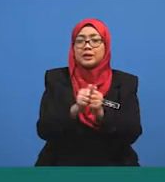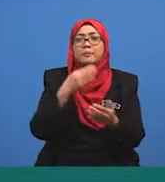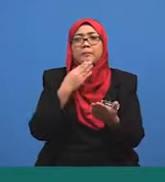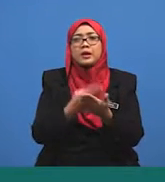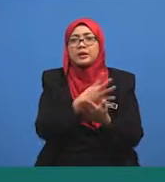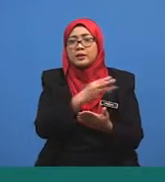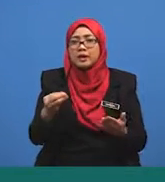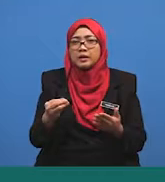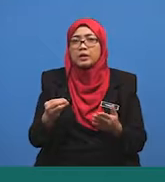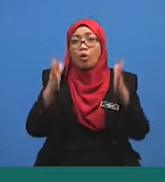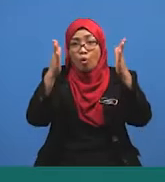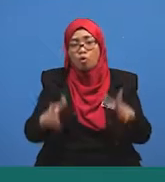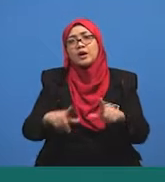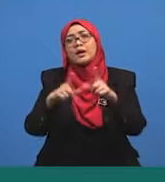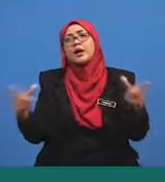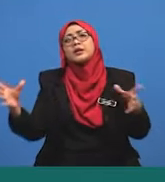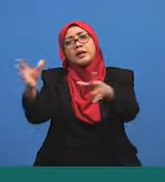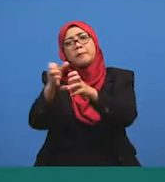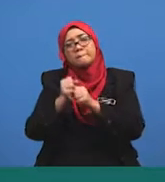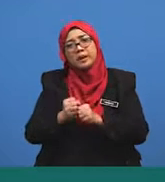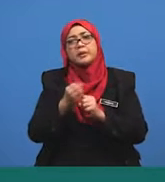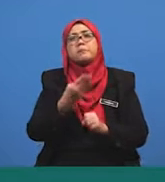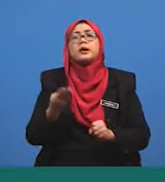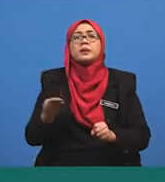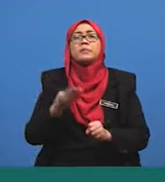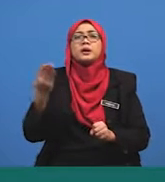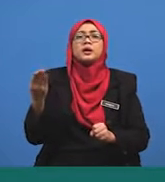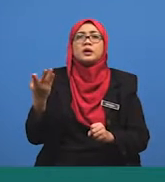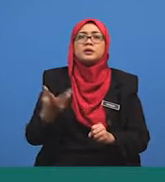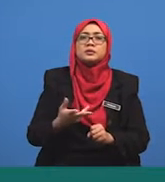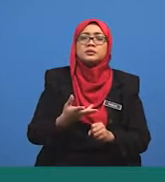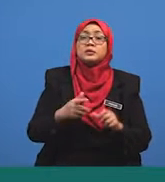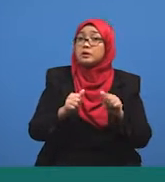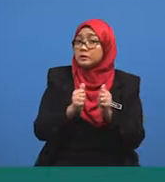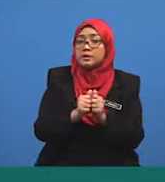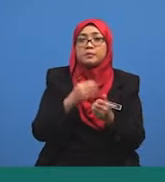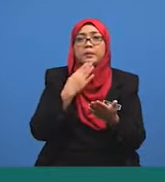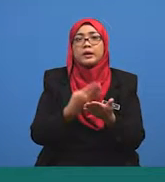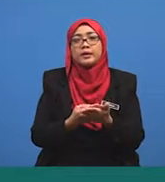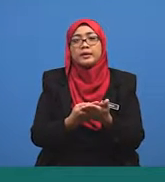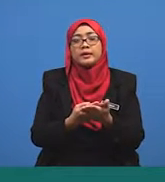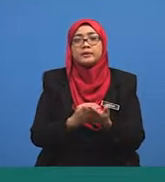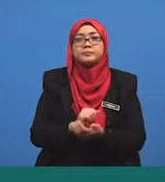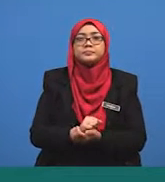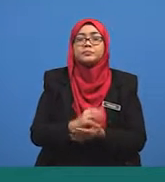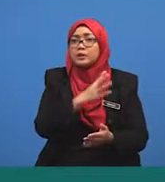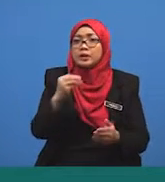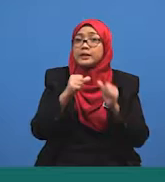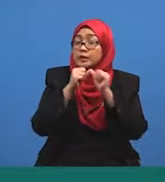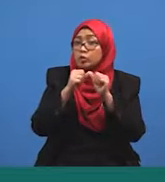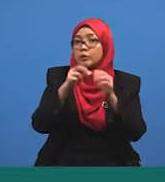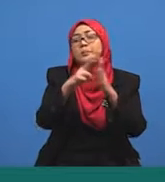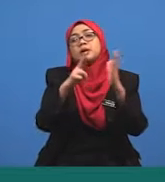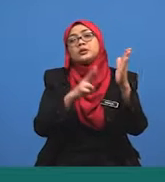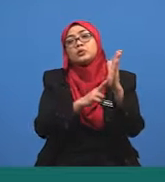orang lain mendapat keperluan hidup dengan syarat perniagaan tersebut mestilah mengikut peraturan yang